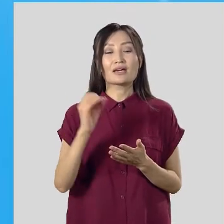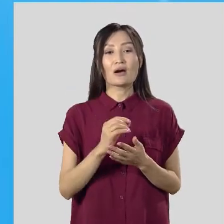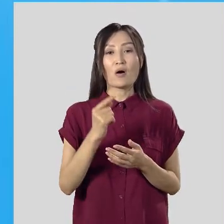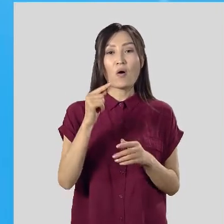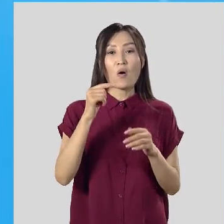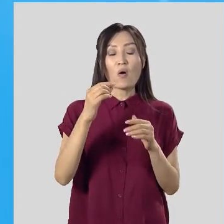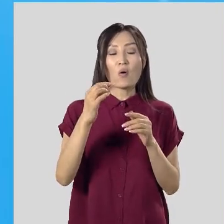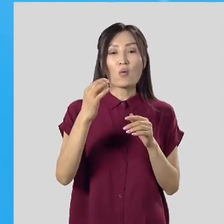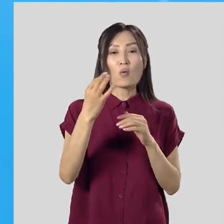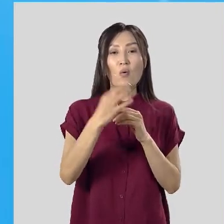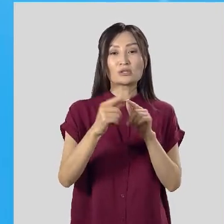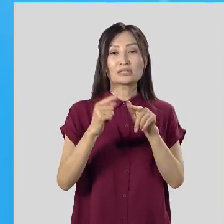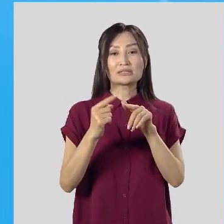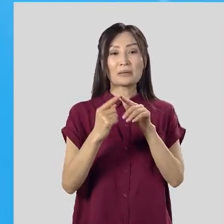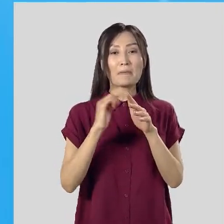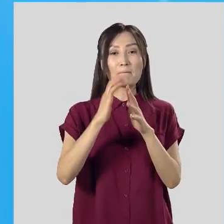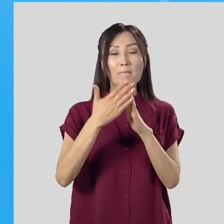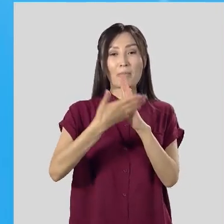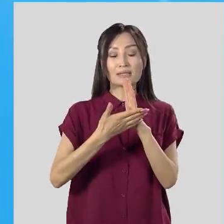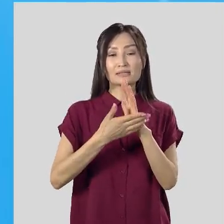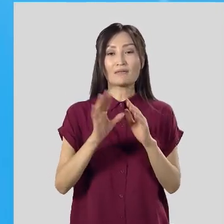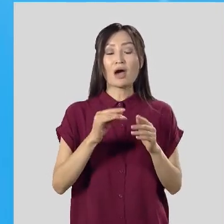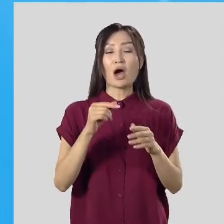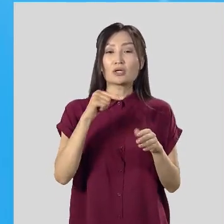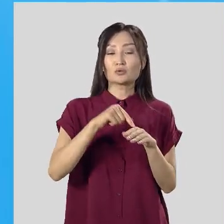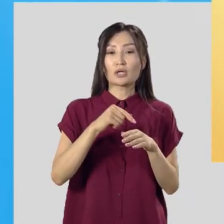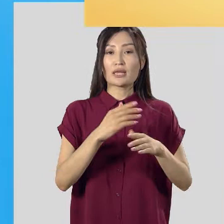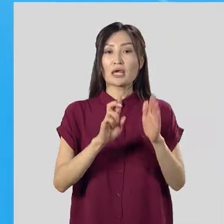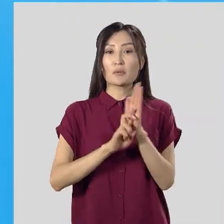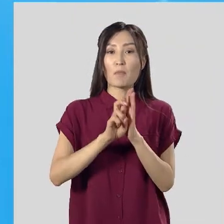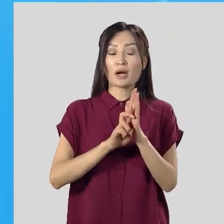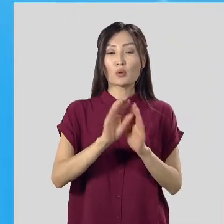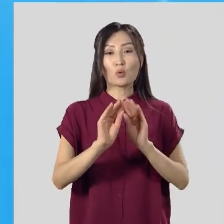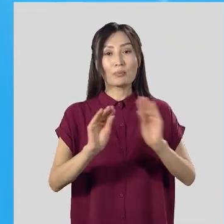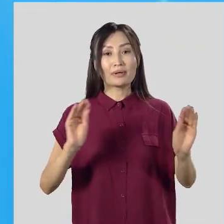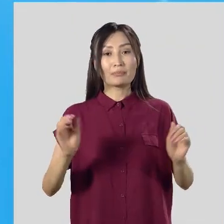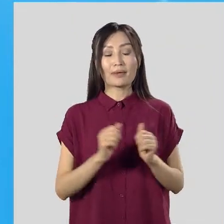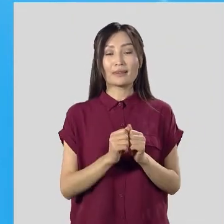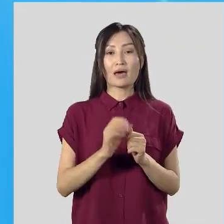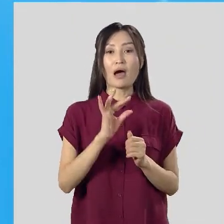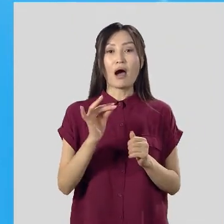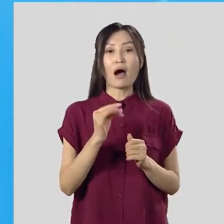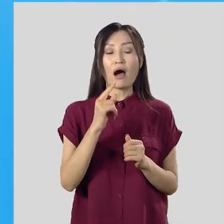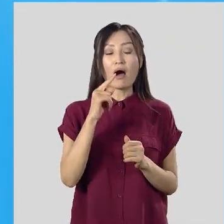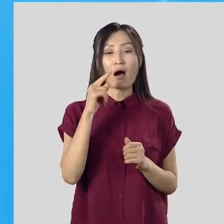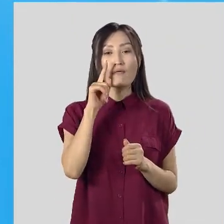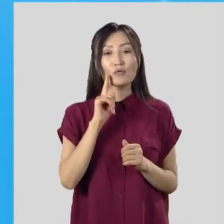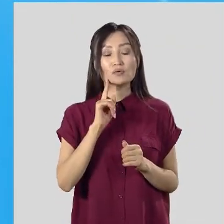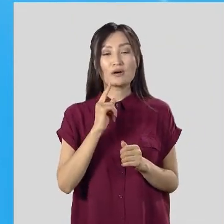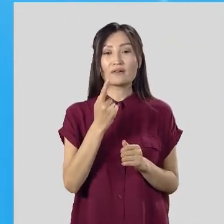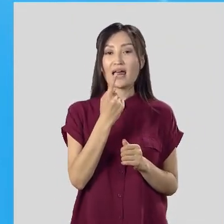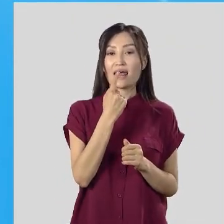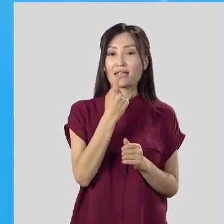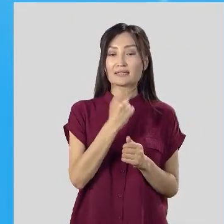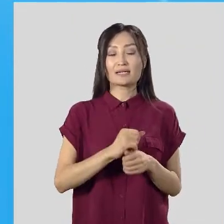Кончики его пальцев ощущают температуру предмета, структуру поверхности. А вкусовые рецепторы